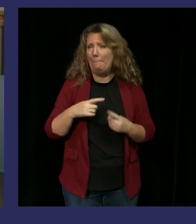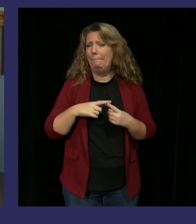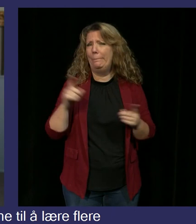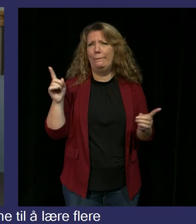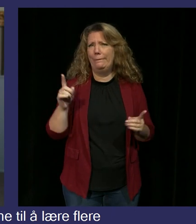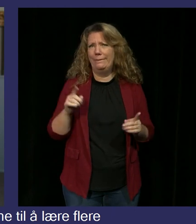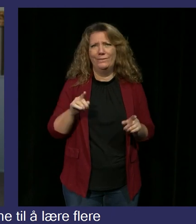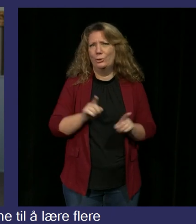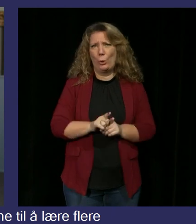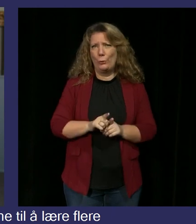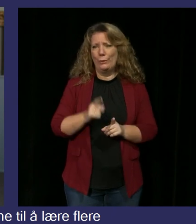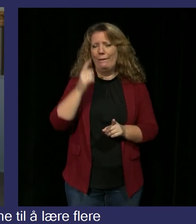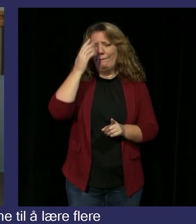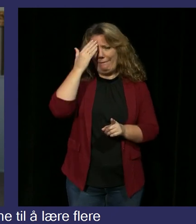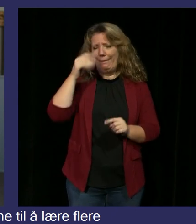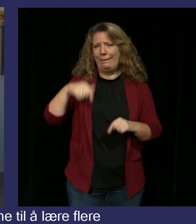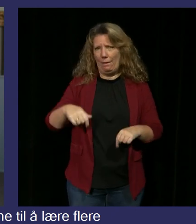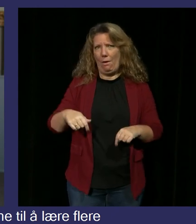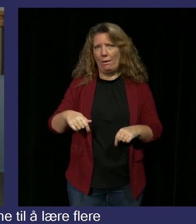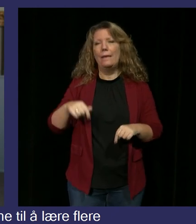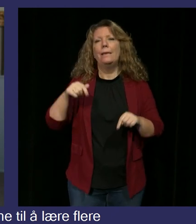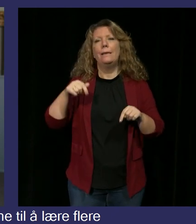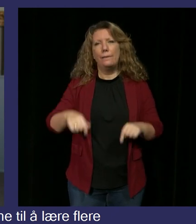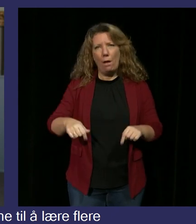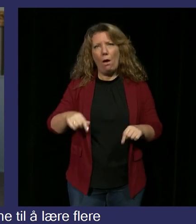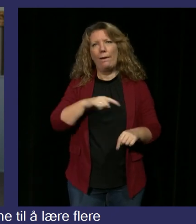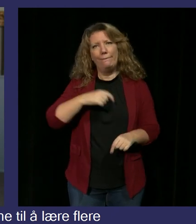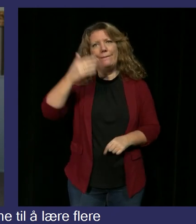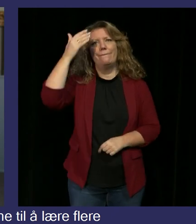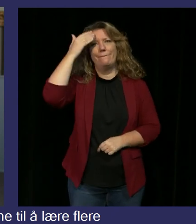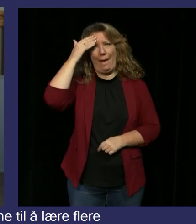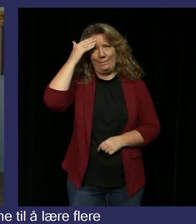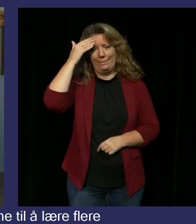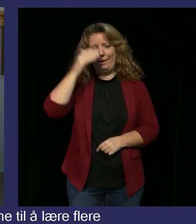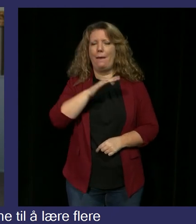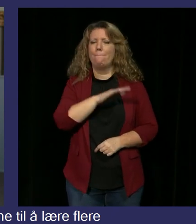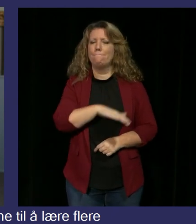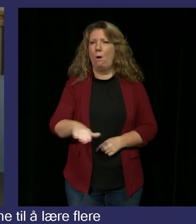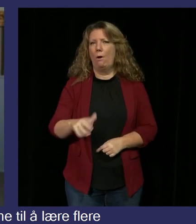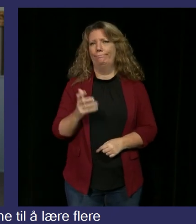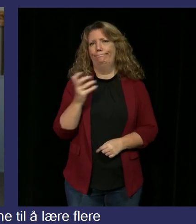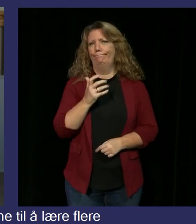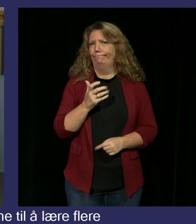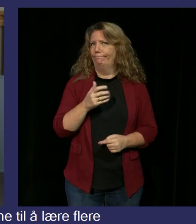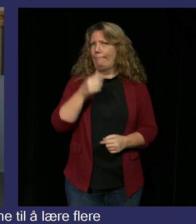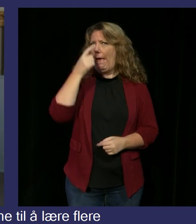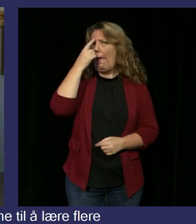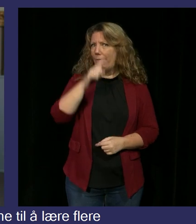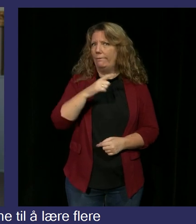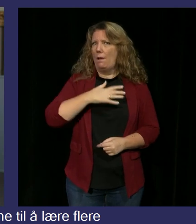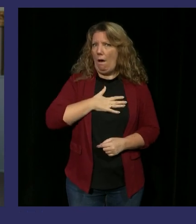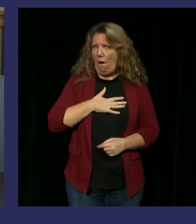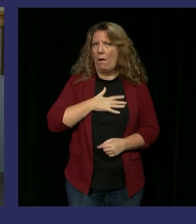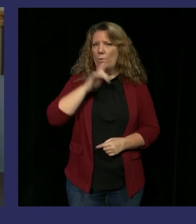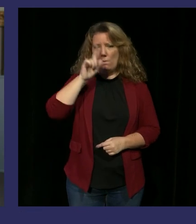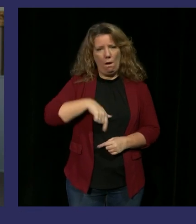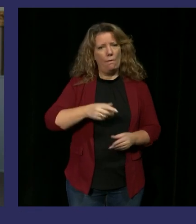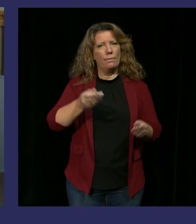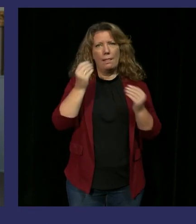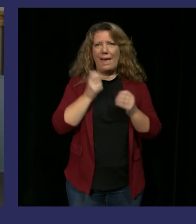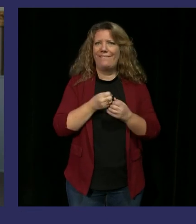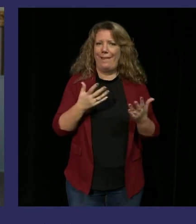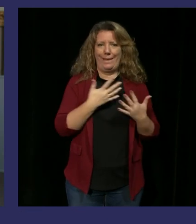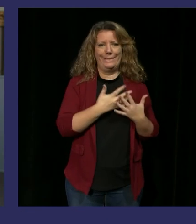dag. Vi vet jo i dag at unger har en utrolig evne til å lære flere språk parallelt. Og